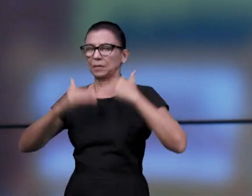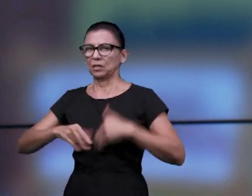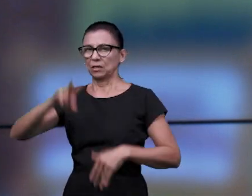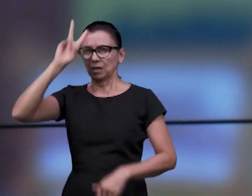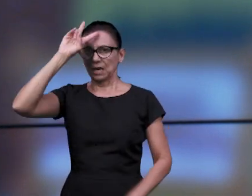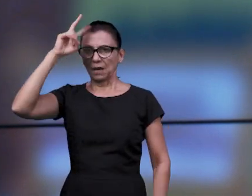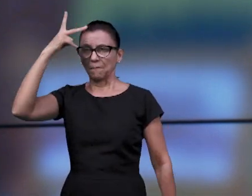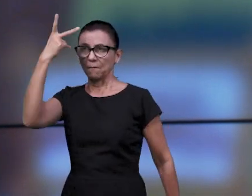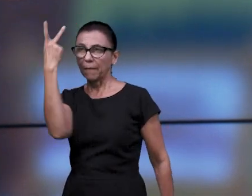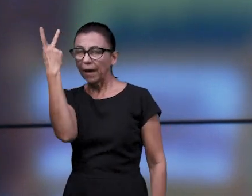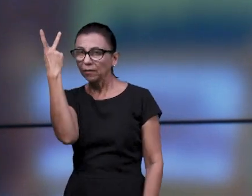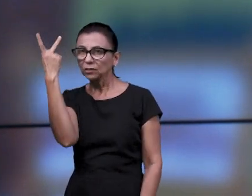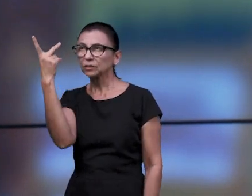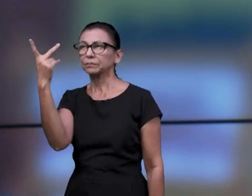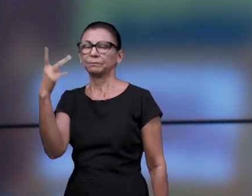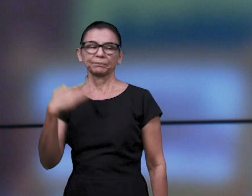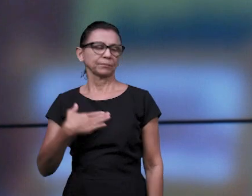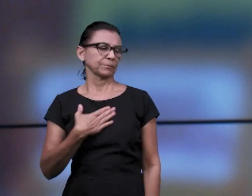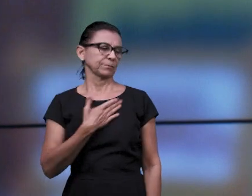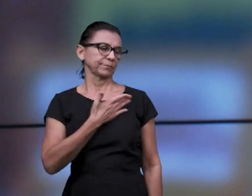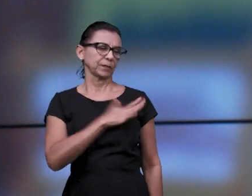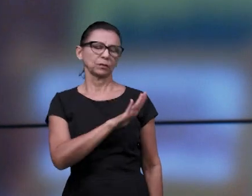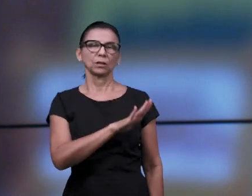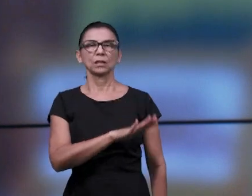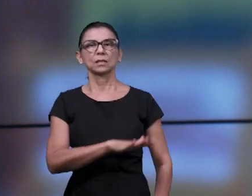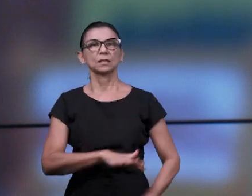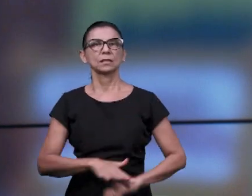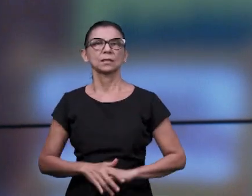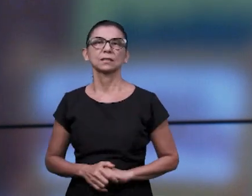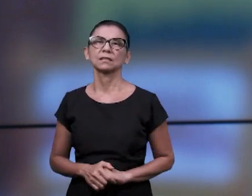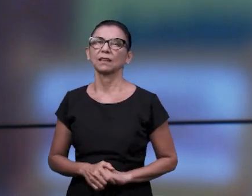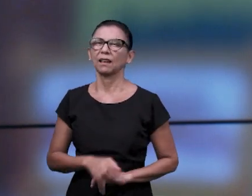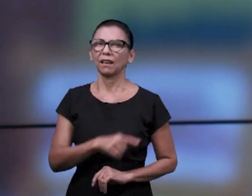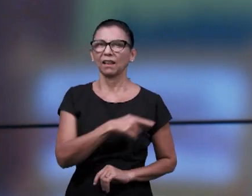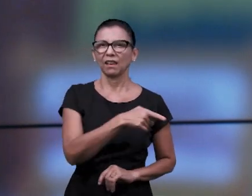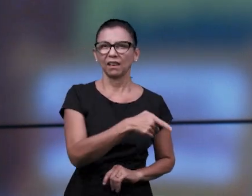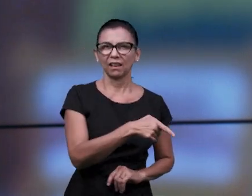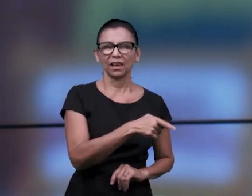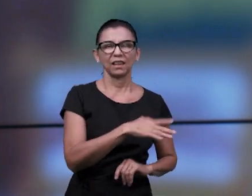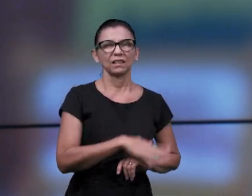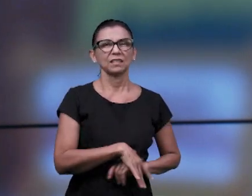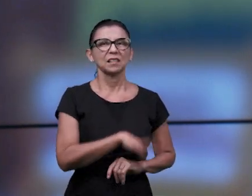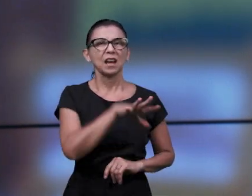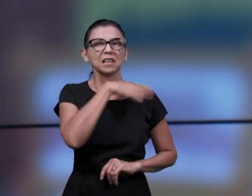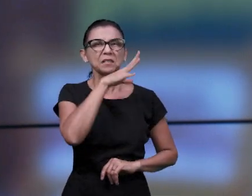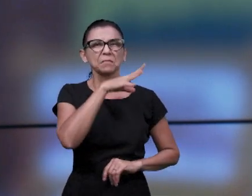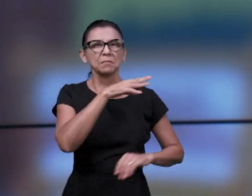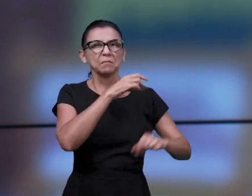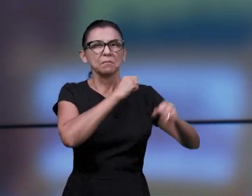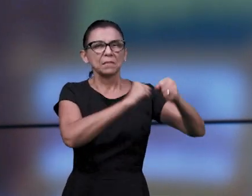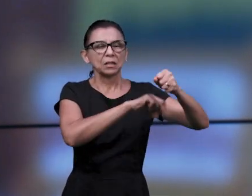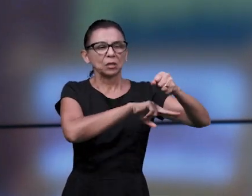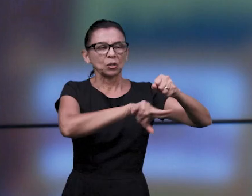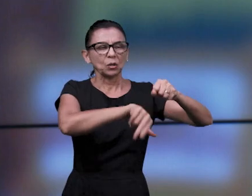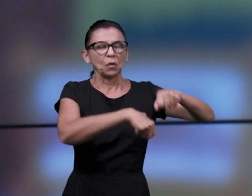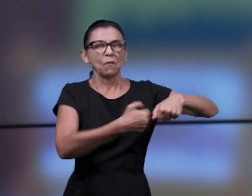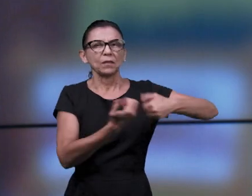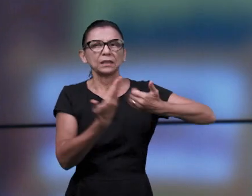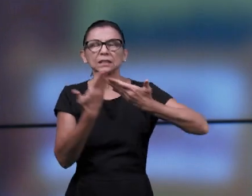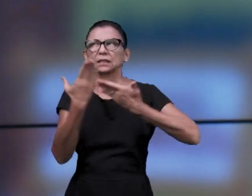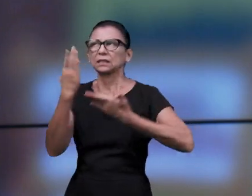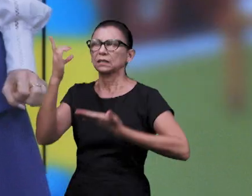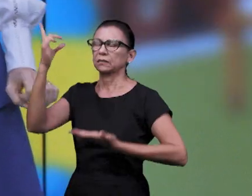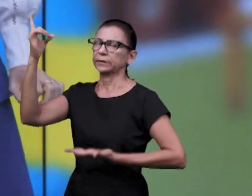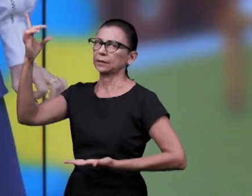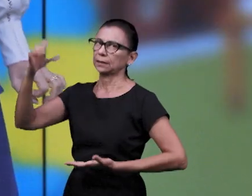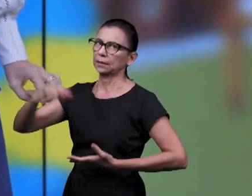en essayant de faire paraître qu'il était une bénédiction, en offrant des sacrifices à Dieu, le Seigneur, il n'était pas dans